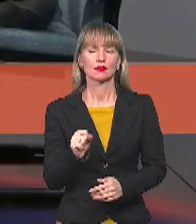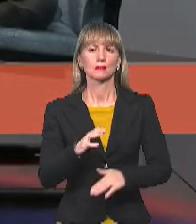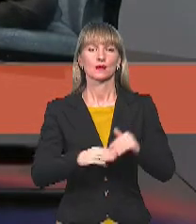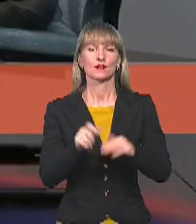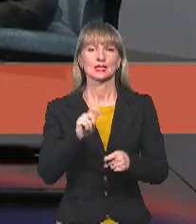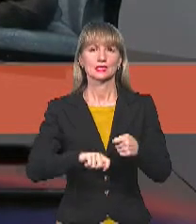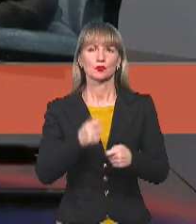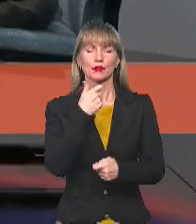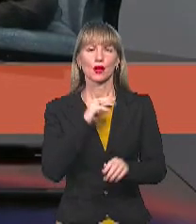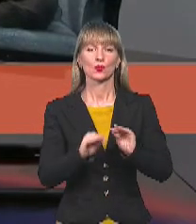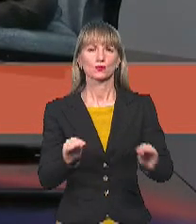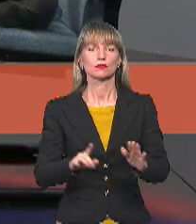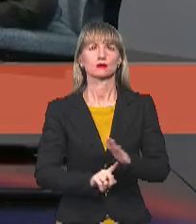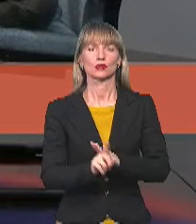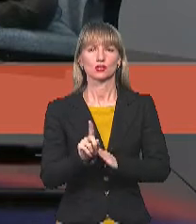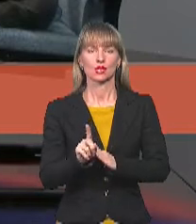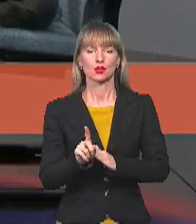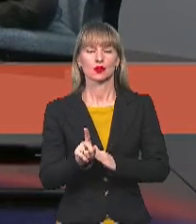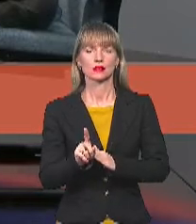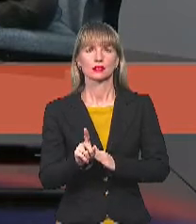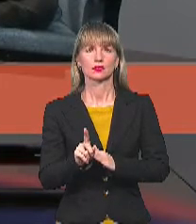фахівці інспекції з благоустрою вже почали